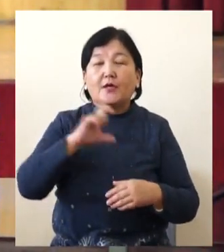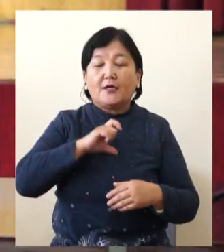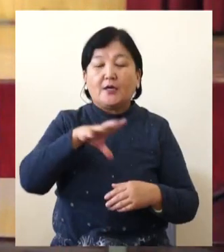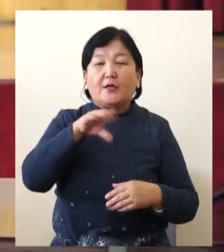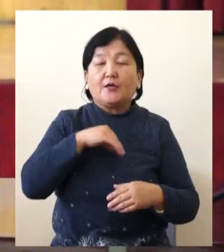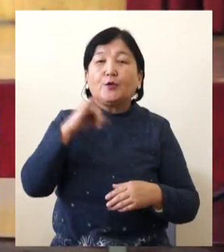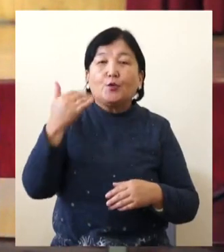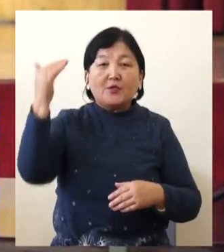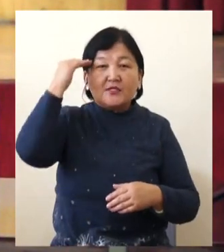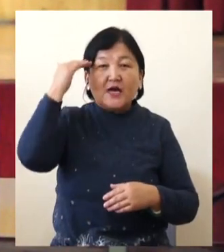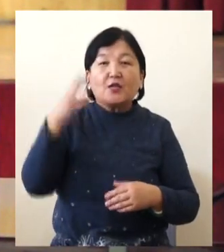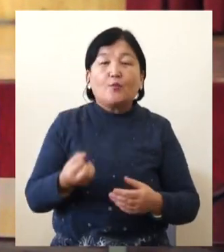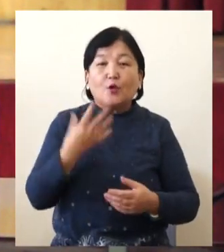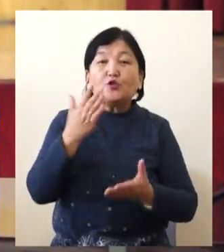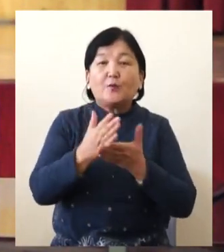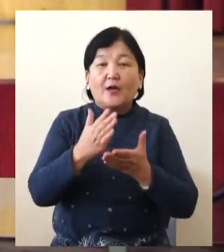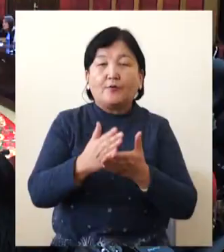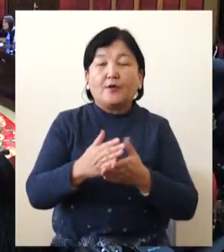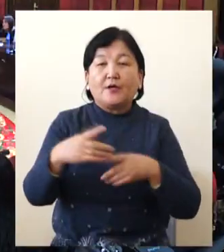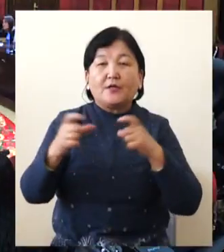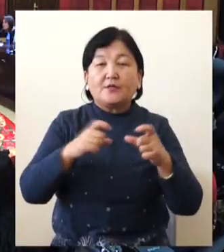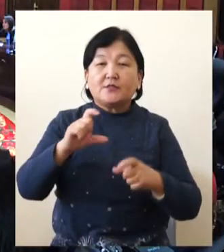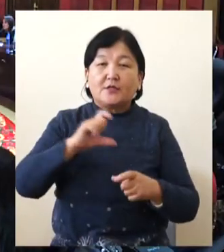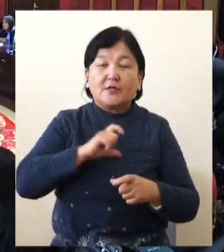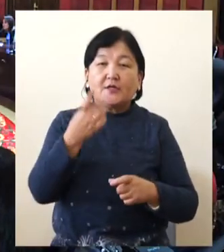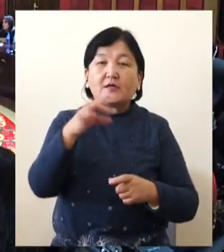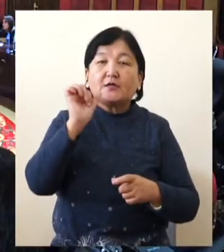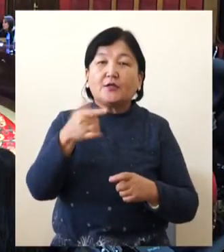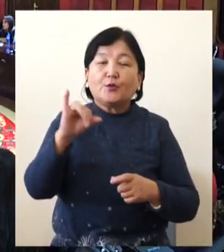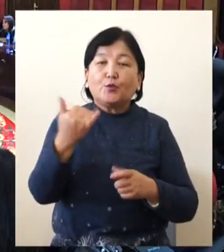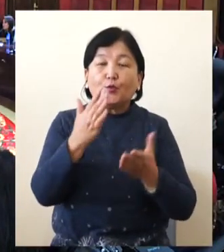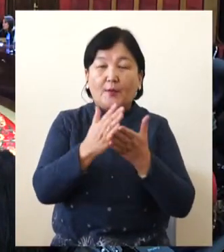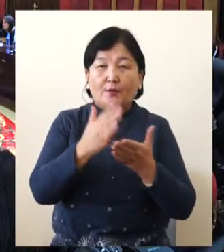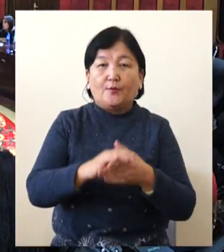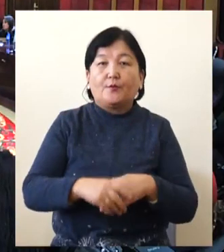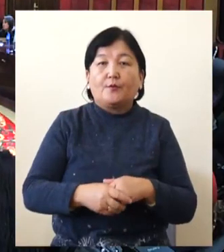Эх хэд юу сайн болж байна вэ? Яг үндэсний эрхтэй бид бол манай